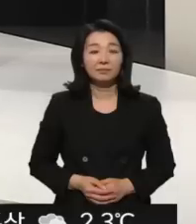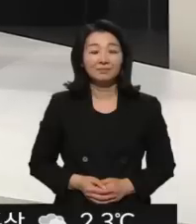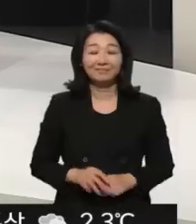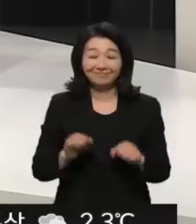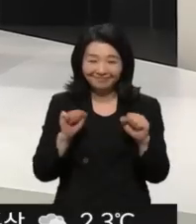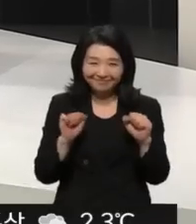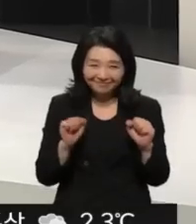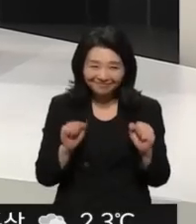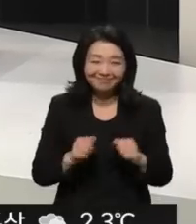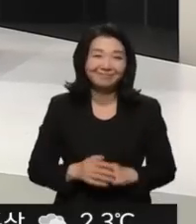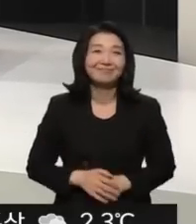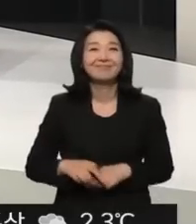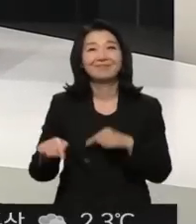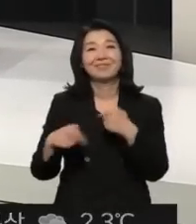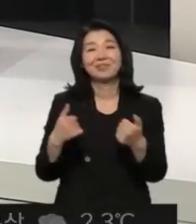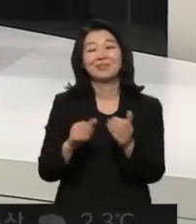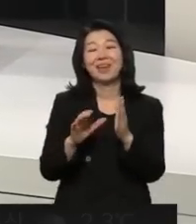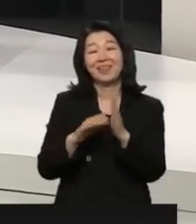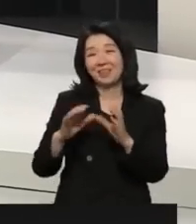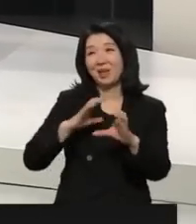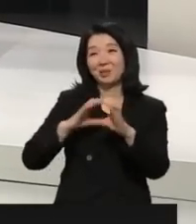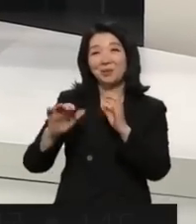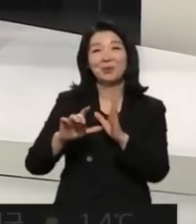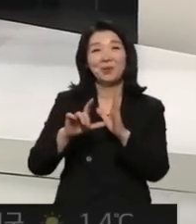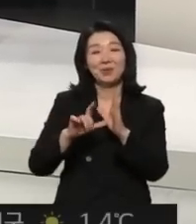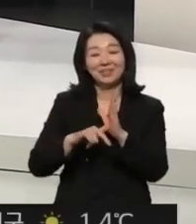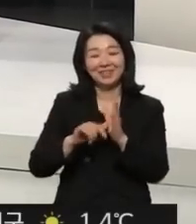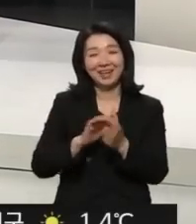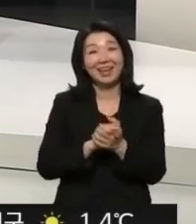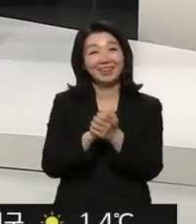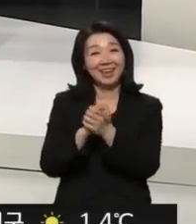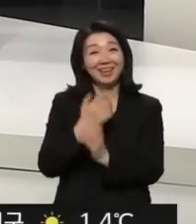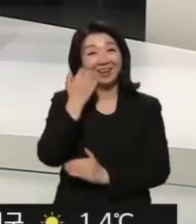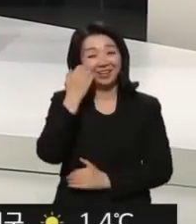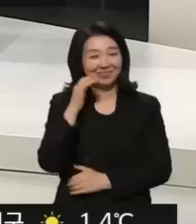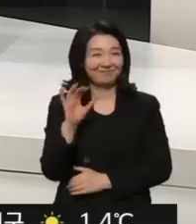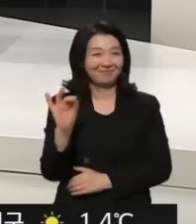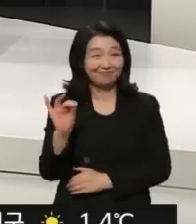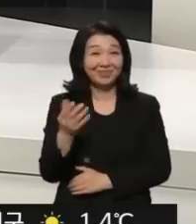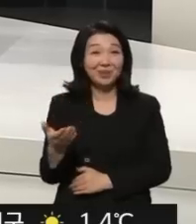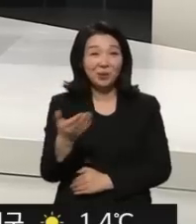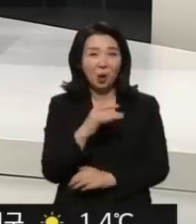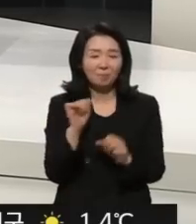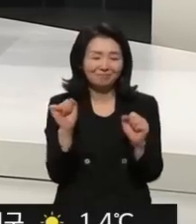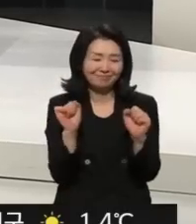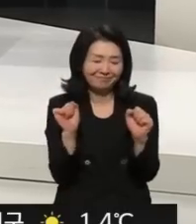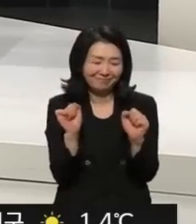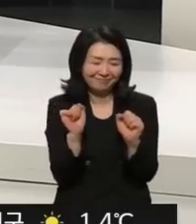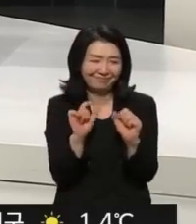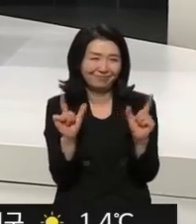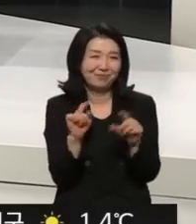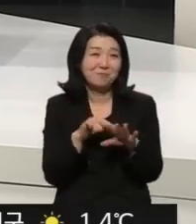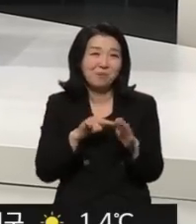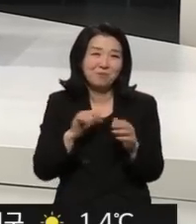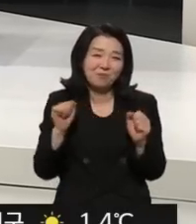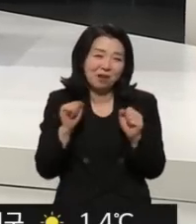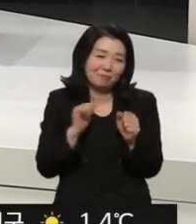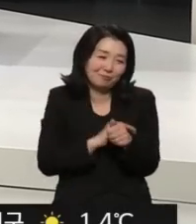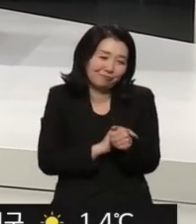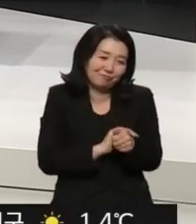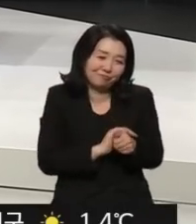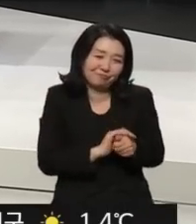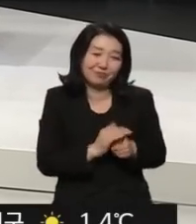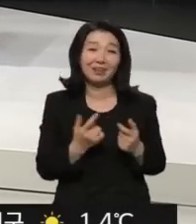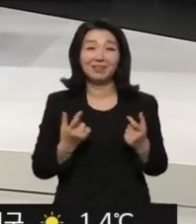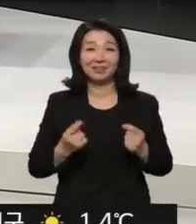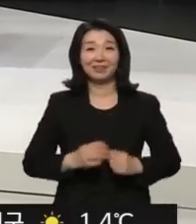네, 안녕하세요. 정치부회의의 소통시간. 다정한 백반장입니다. 여러분 날씨가 추우니까 몸도 마음도 조금 움츠러드는 것